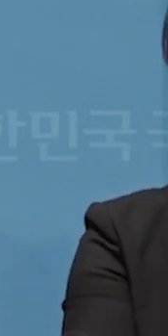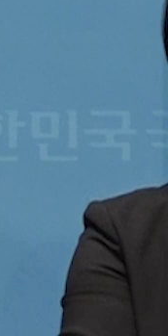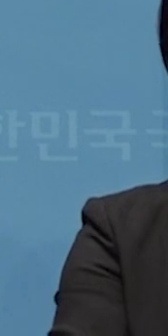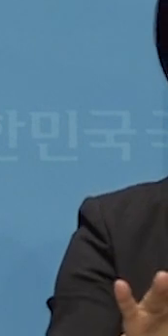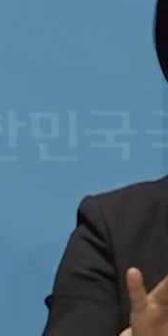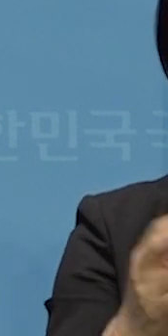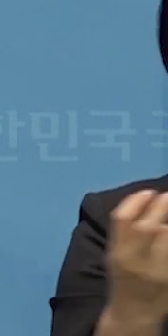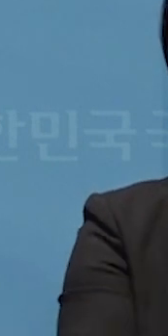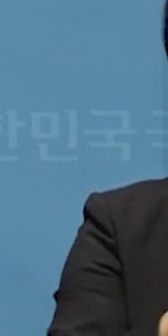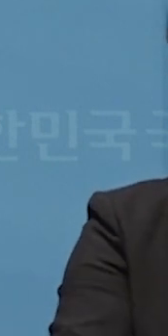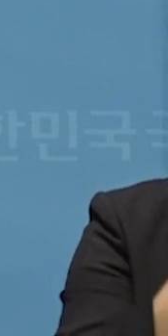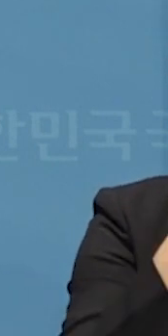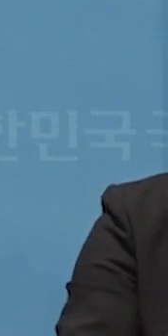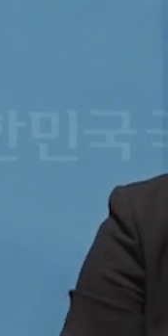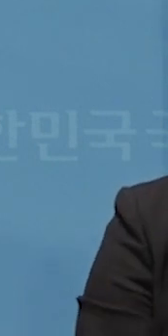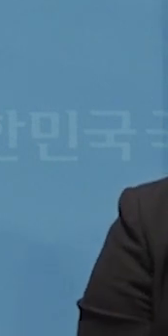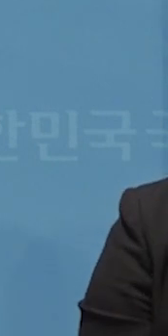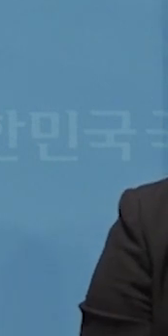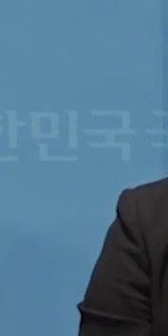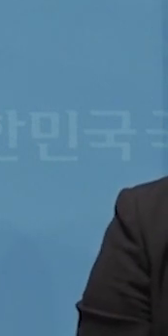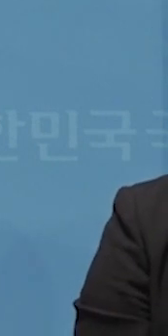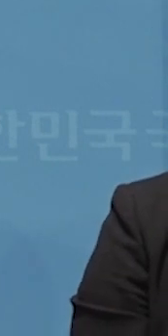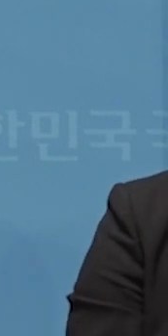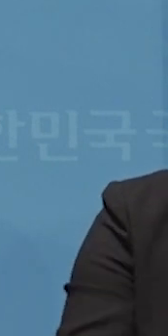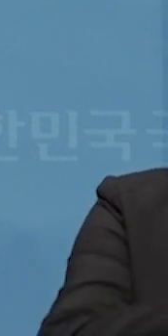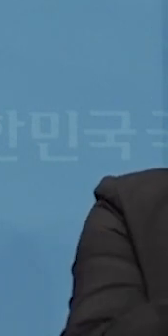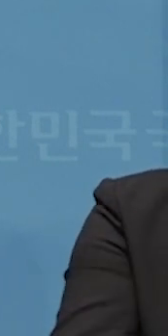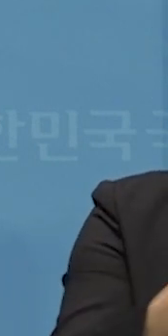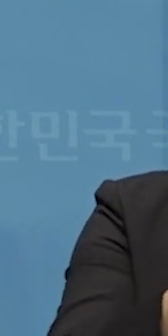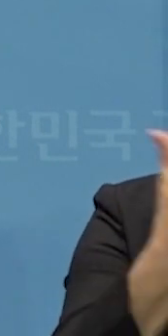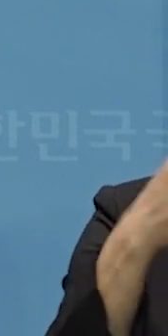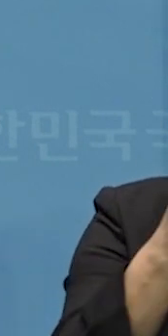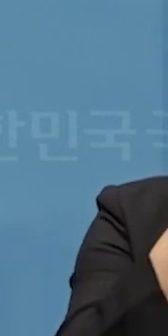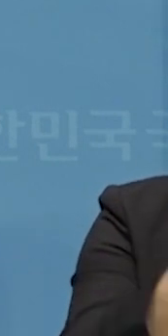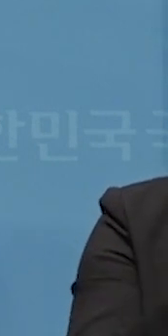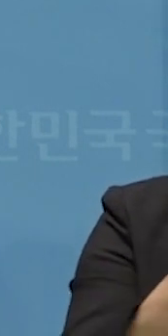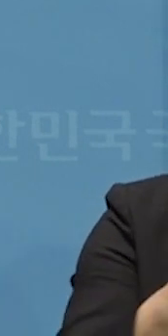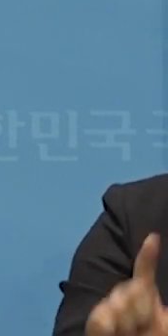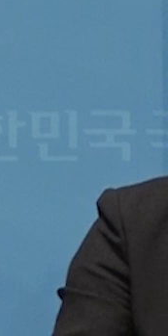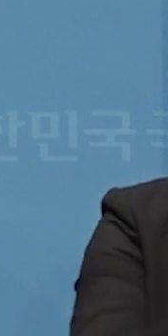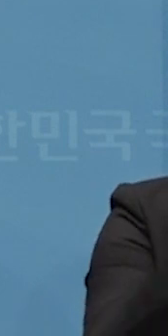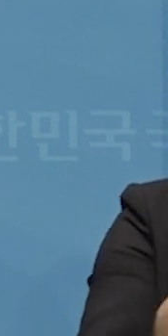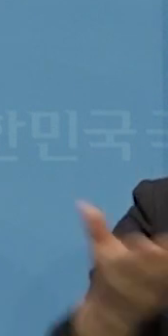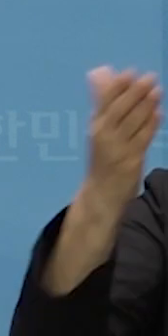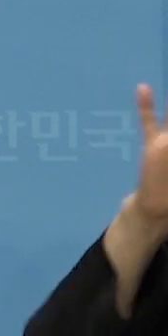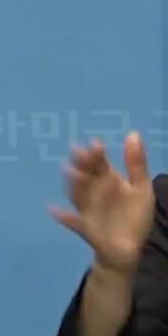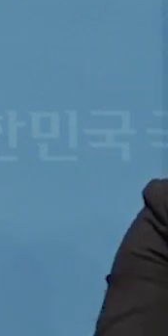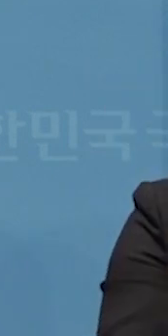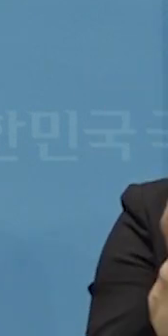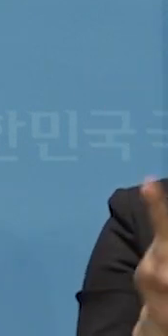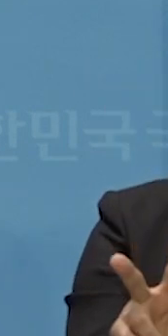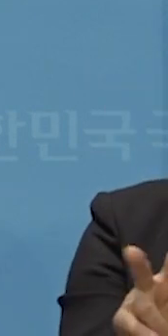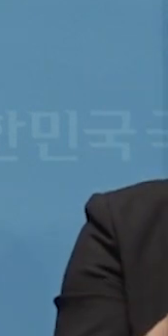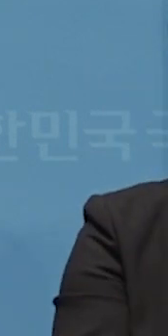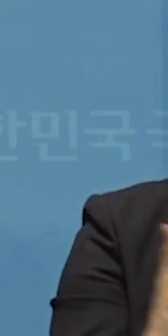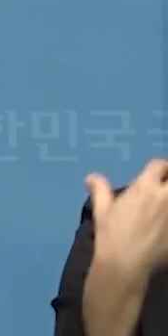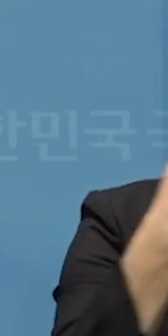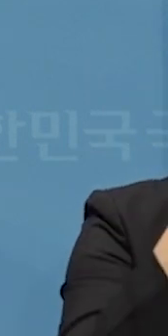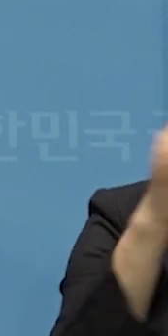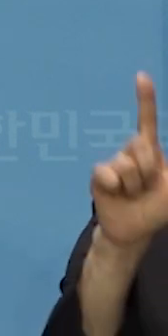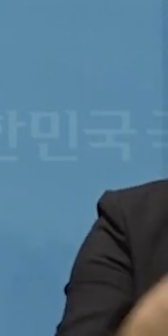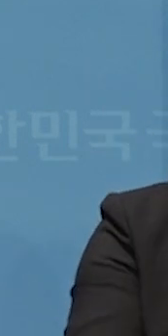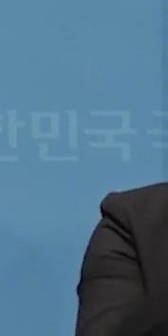대책을 내놓지 못했습니다 카르만 한다고 우리의 삶이 나아지지 않습니다 이제는 무책임하고